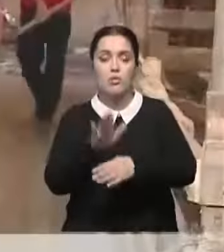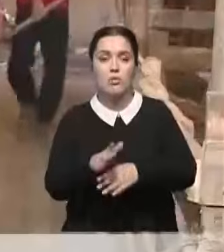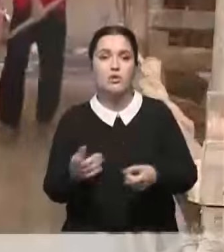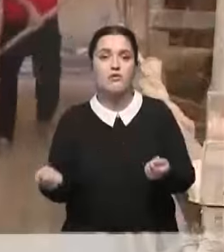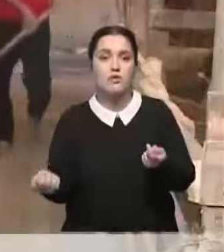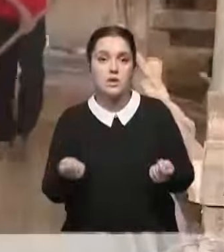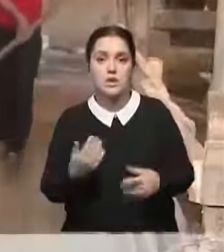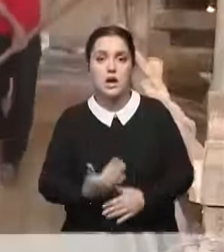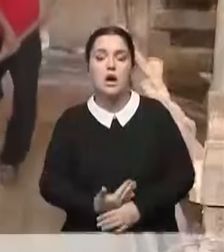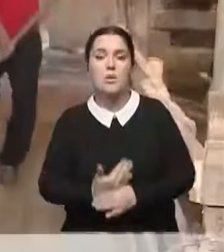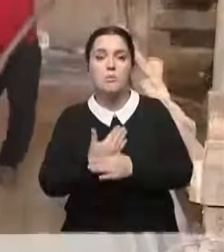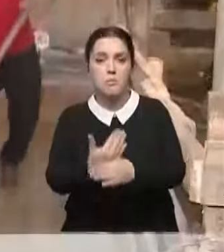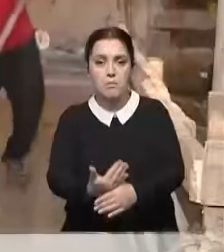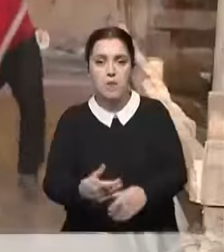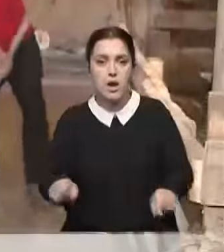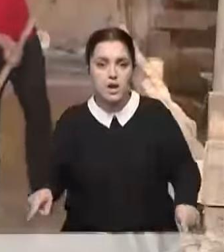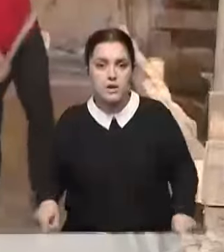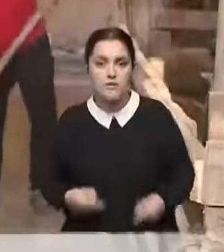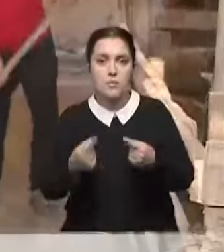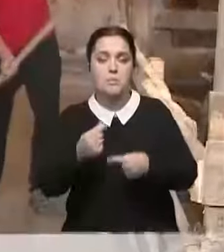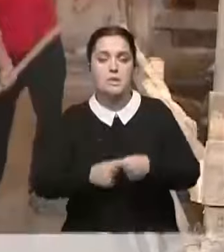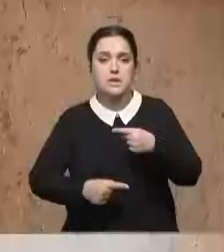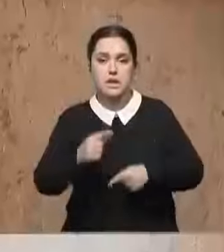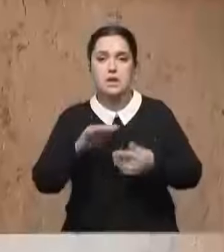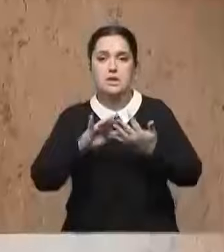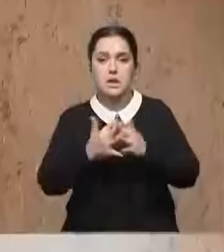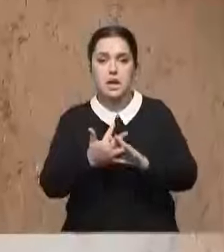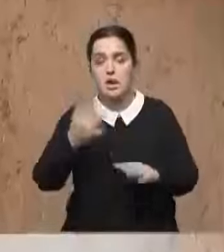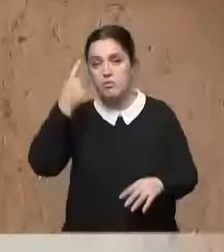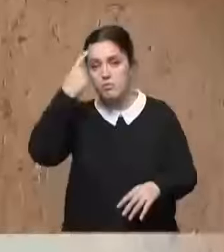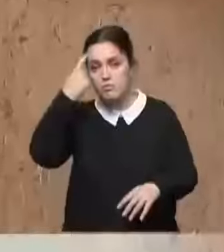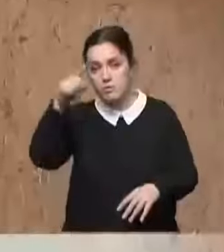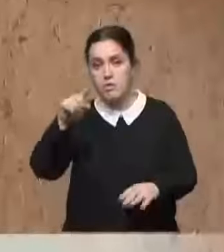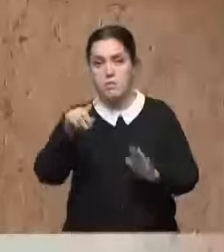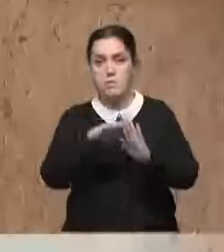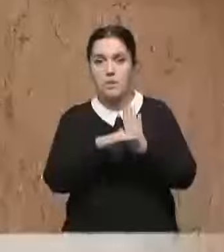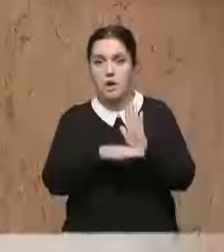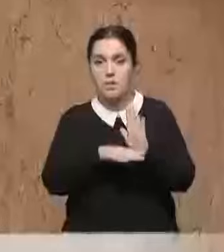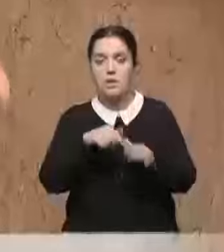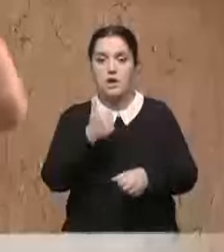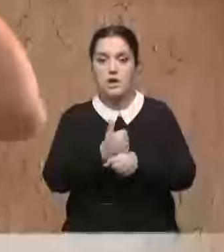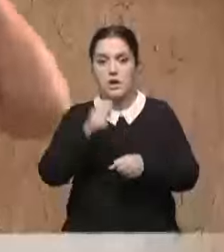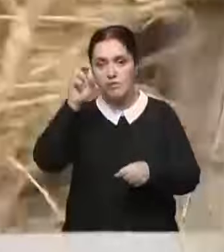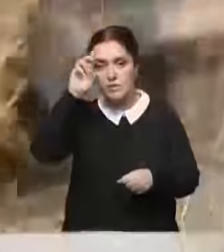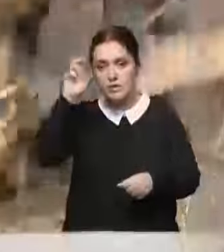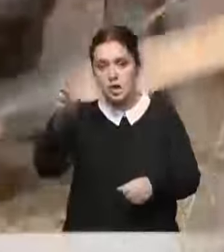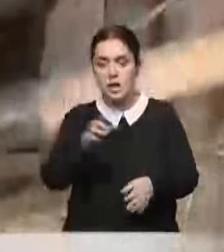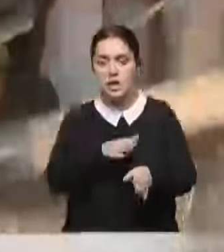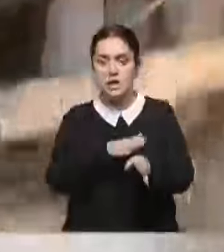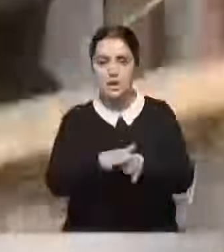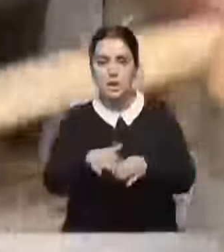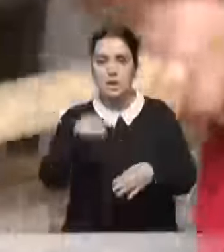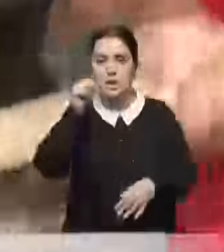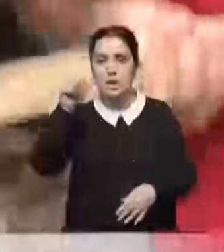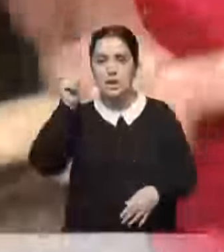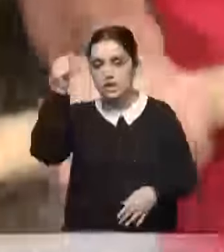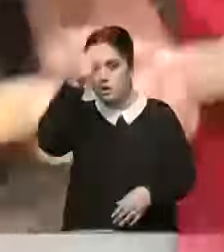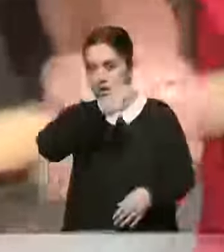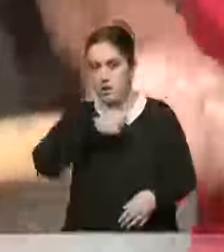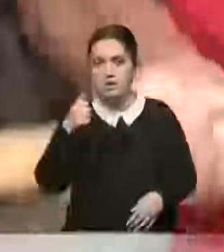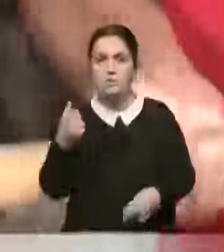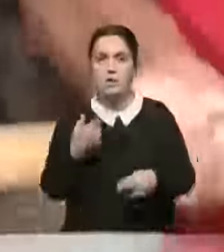Он поручил местным властям содействовать развитию бизнеса на селе. Напомню, инициатором создания программы выступил глава государства.